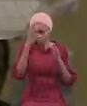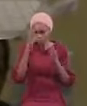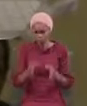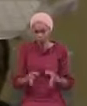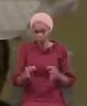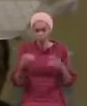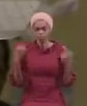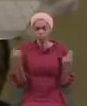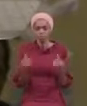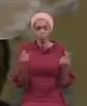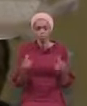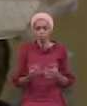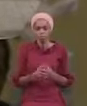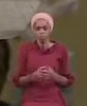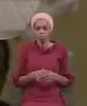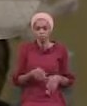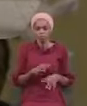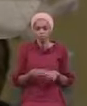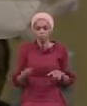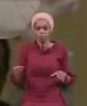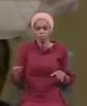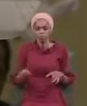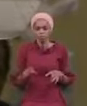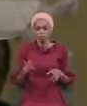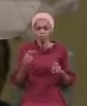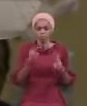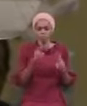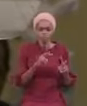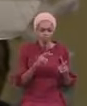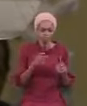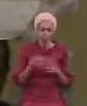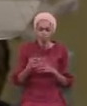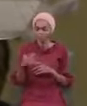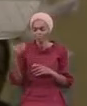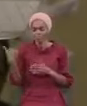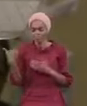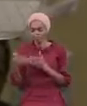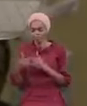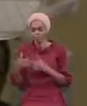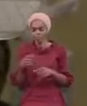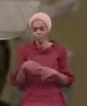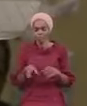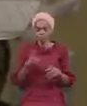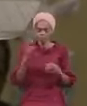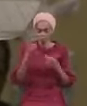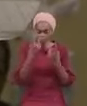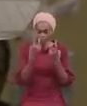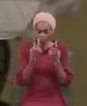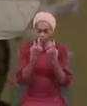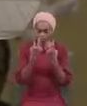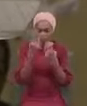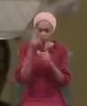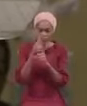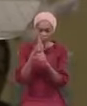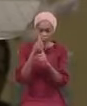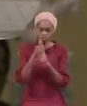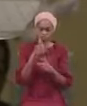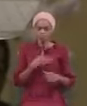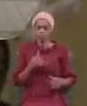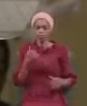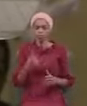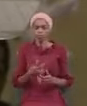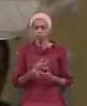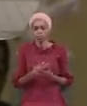prés Nall pas totalement derrière ne regarde pas en arrière voyons au sein notre sein dans notre